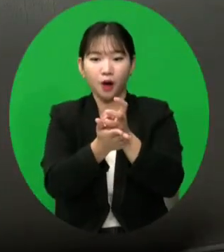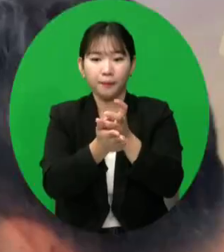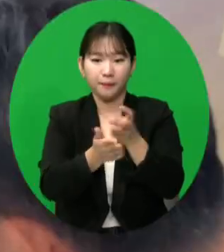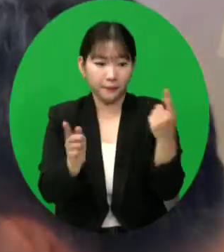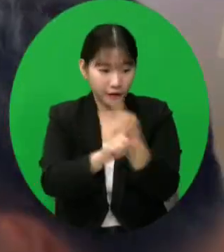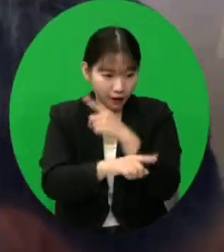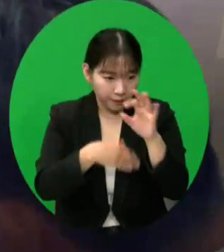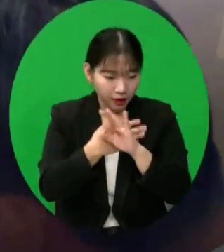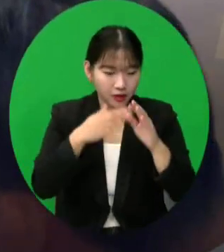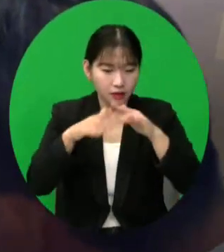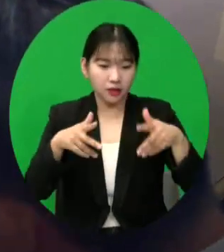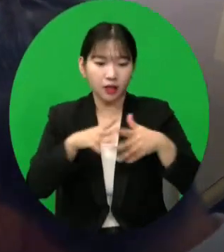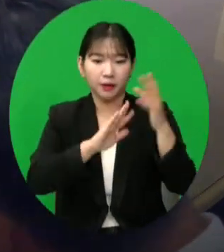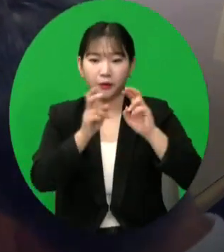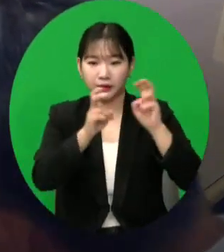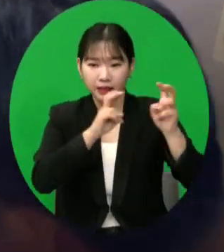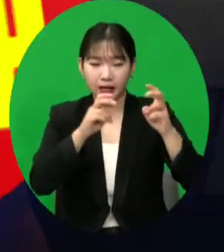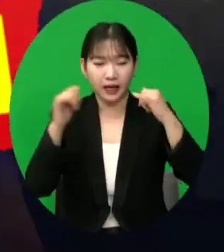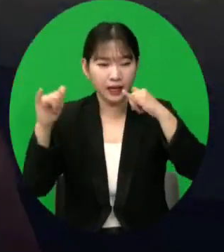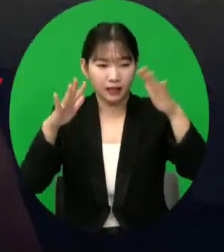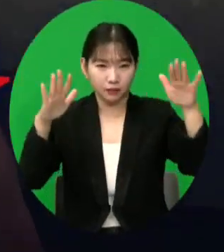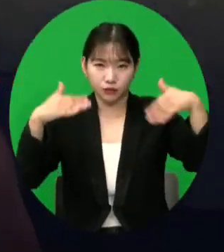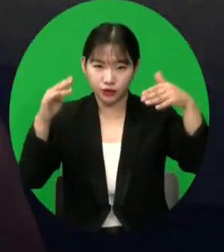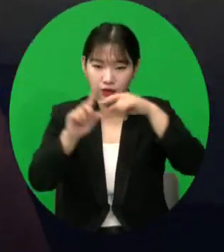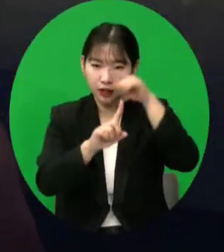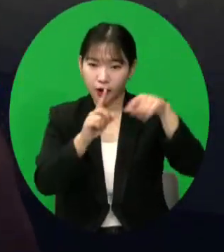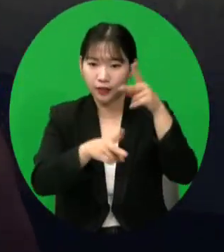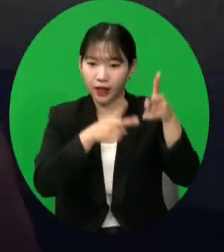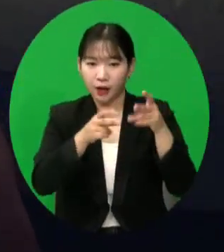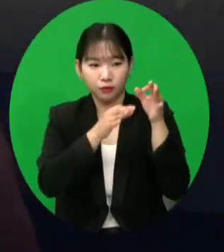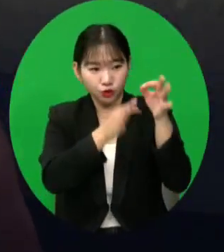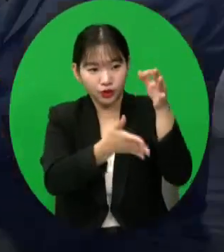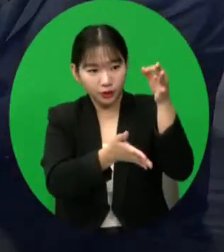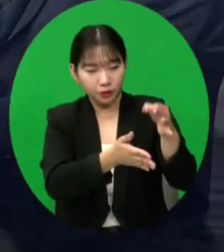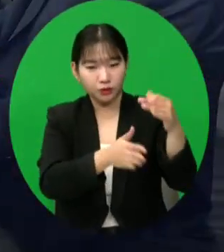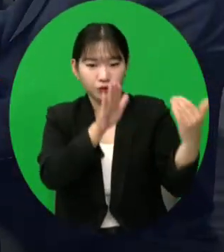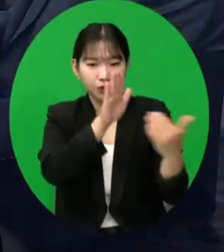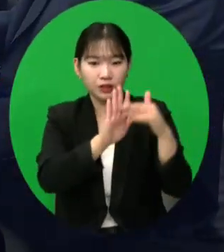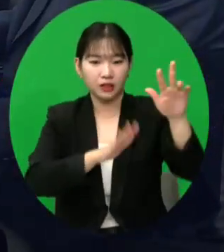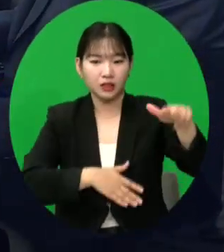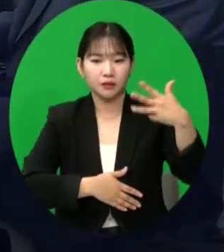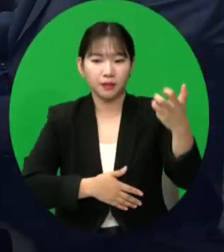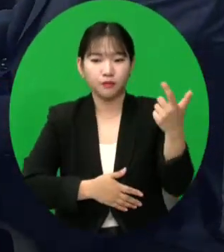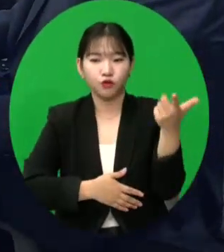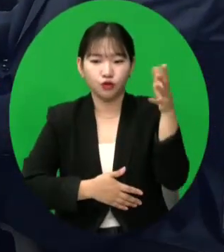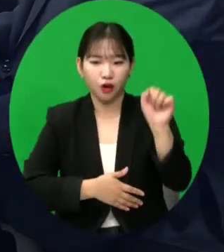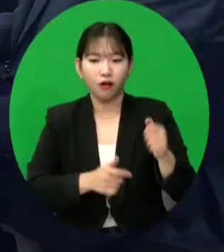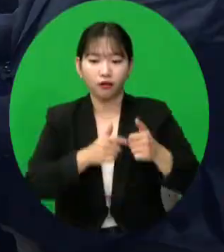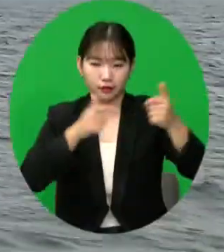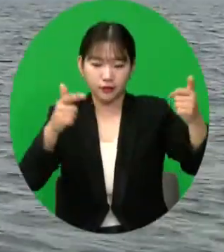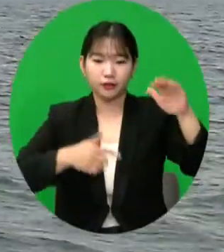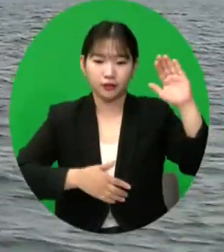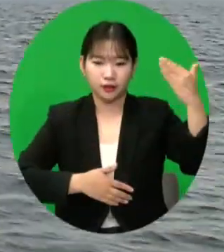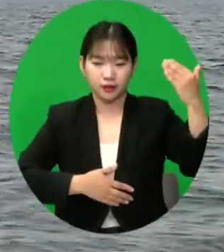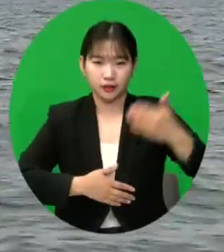개정되면 전남개발공사의 해상풍력 사업 출자 가능액이 최대 786억 원까지 늘게 됩니다.